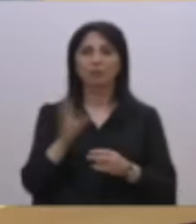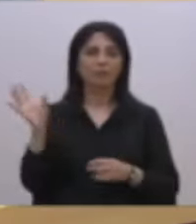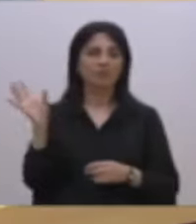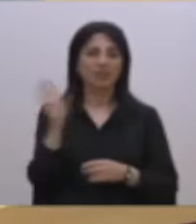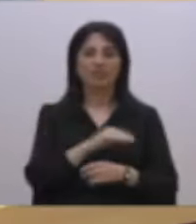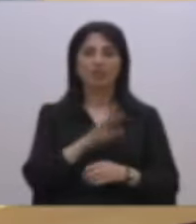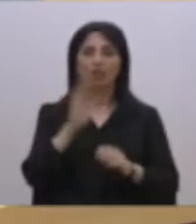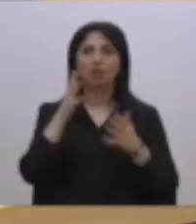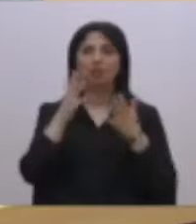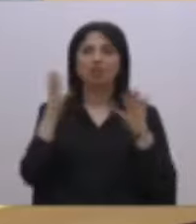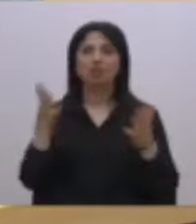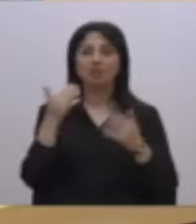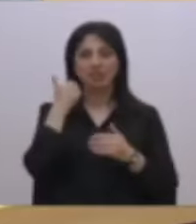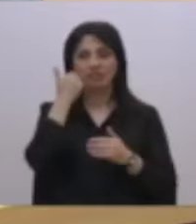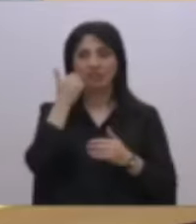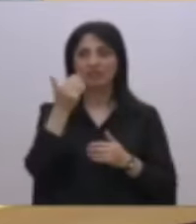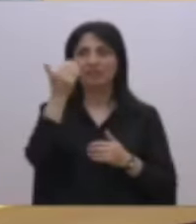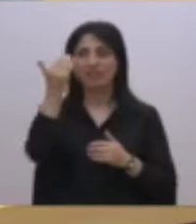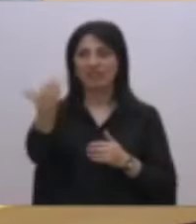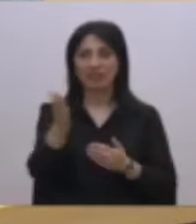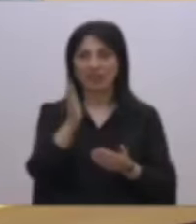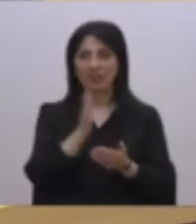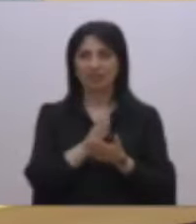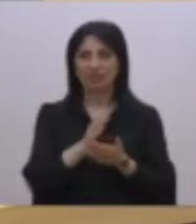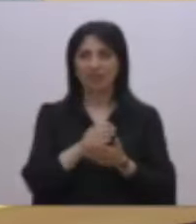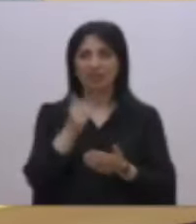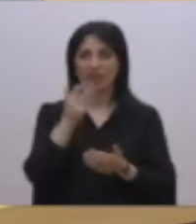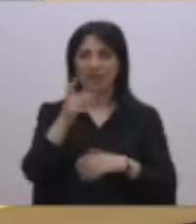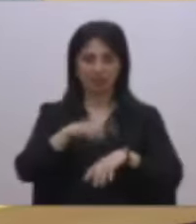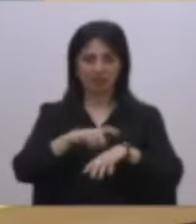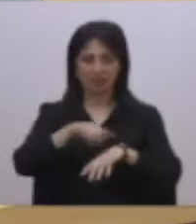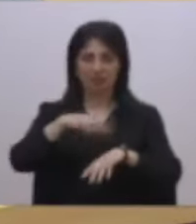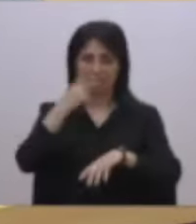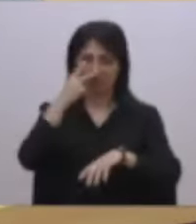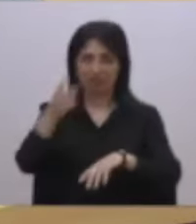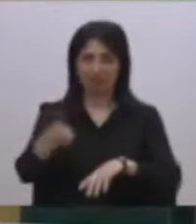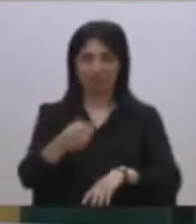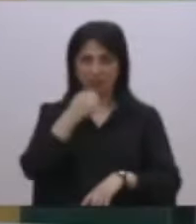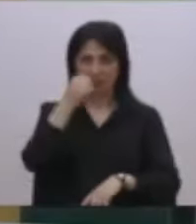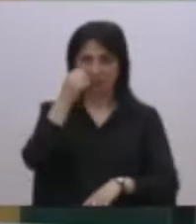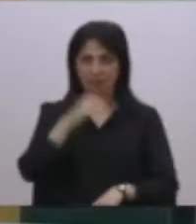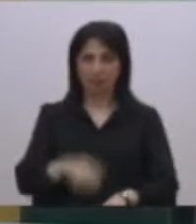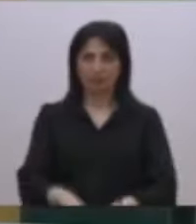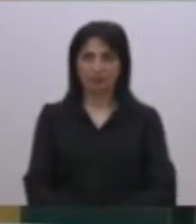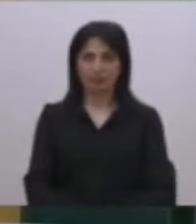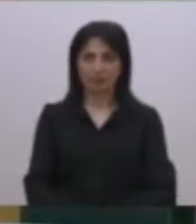ყველაზე უფრო დიდი სირცხვილი თქვენ ხართ და რამოდენიმე საათში ნახავთ. მადლობა.